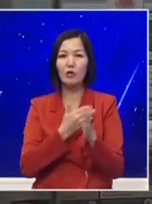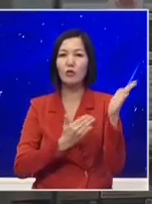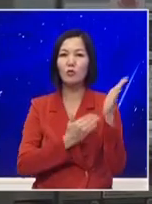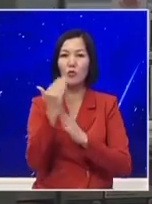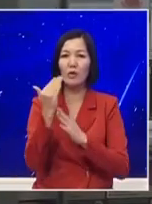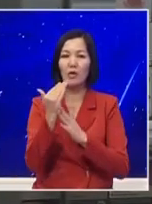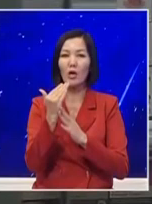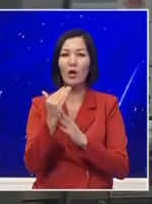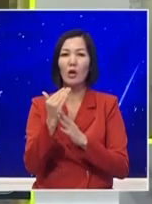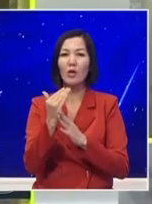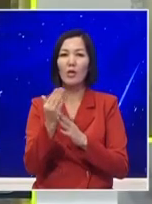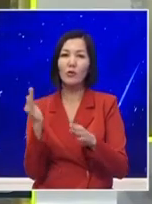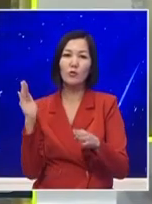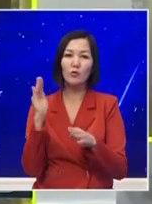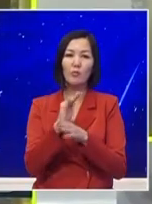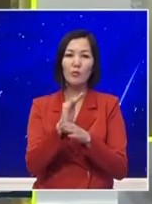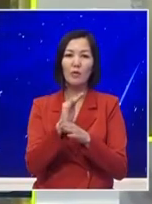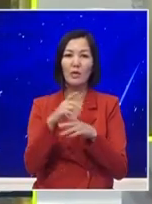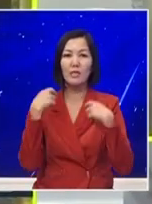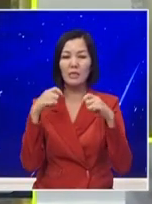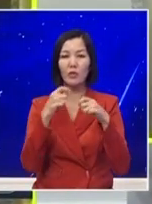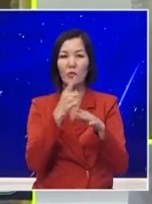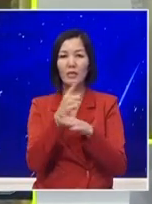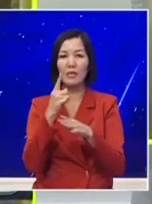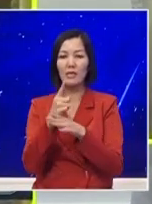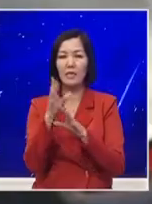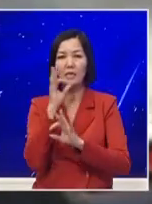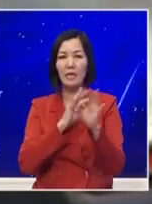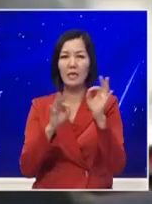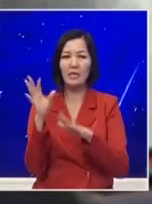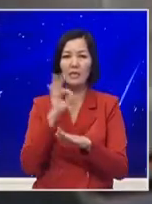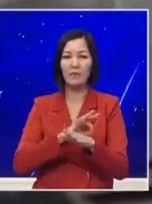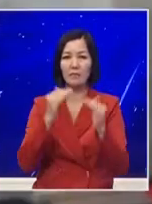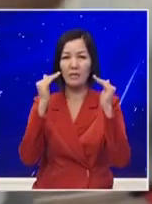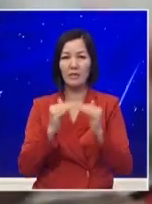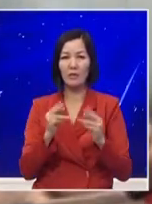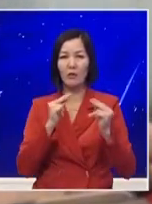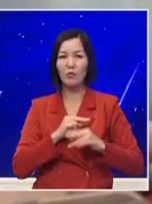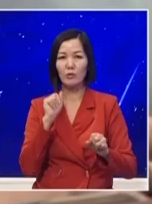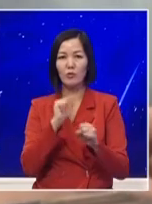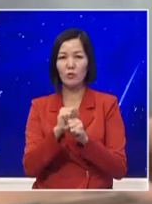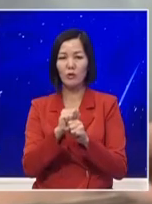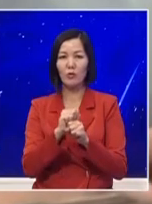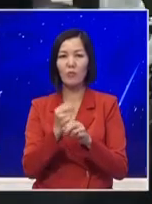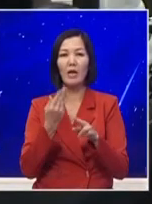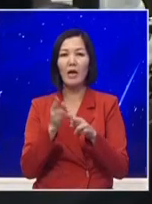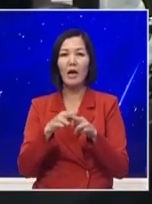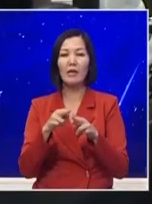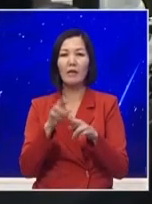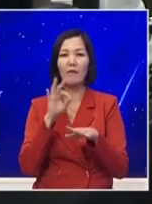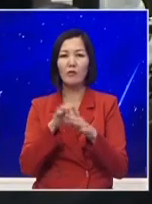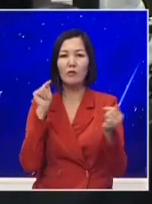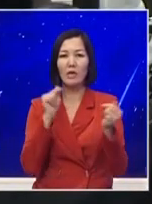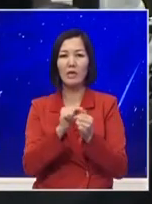сұраныс зор, ал оларға үстеме қосып сатуға тыйым дәріханалар табысын азайтып, жұмыстарын тоқтатып тұр. Әрі вируске